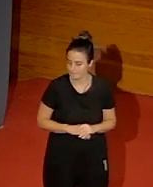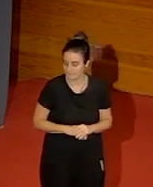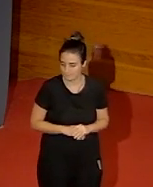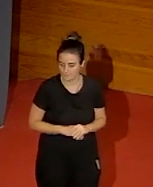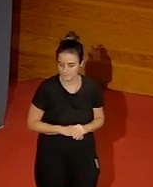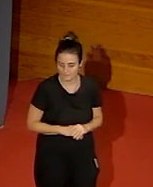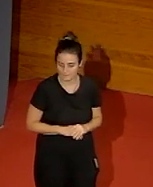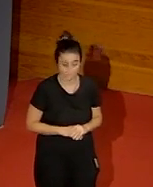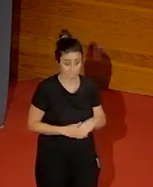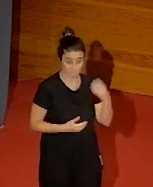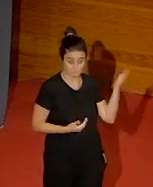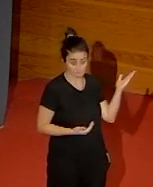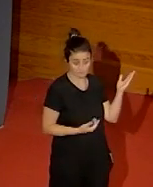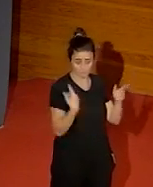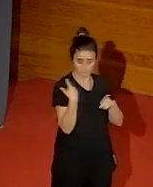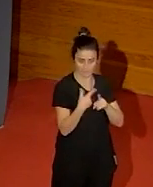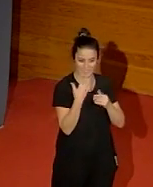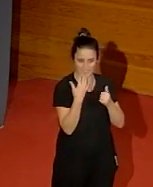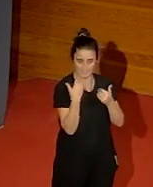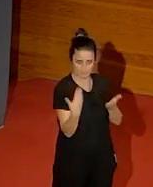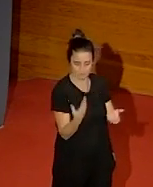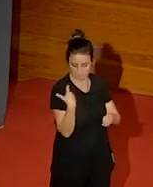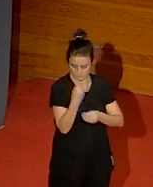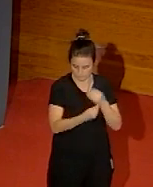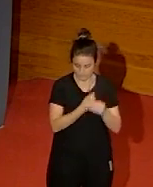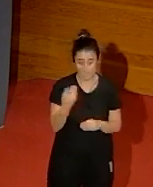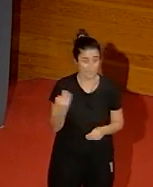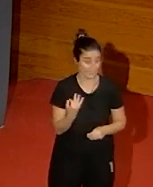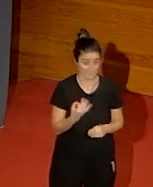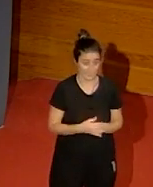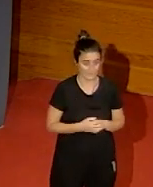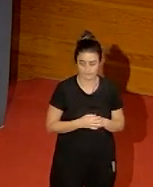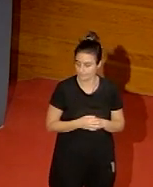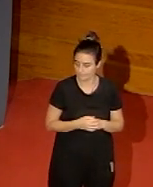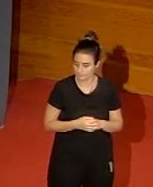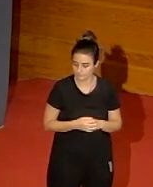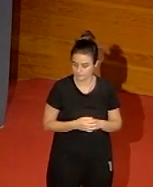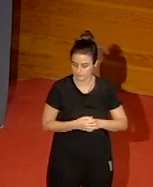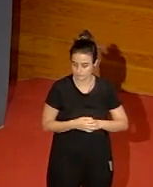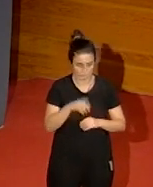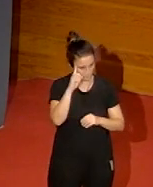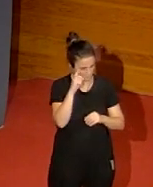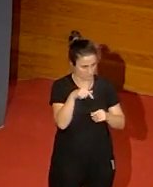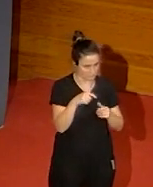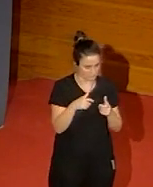horrelako gauzak ere egin behar dira, eta hau izan da nolabait ere, ba ez dakit, nola klasifikatu, ez?